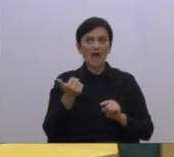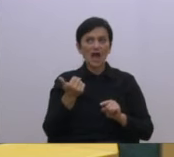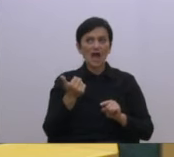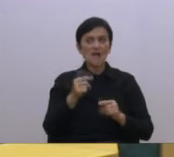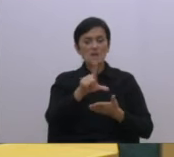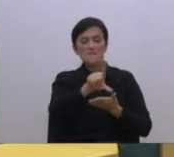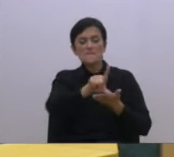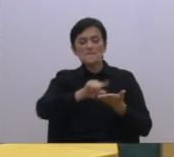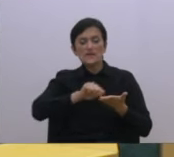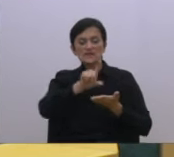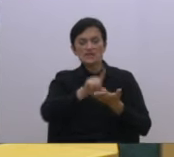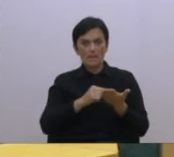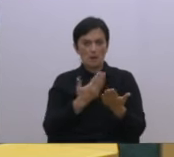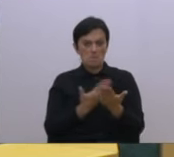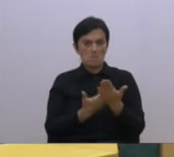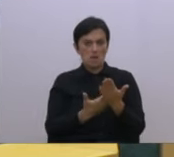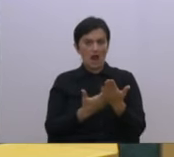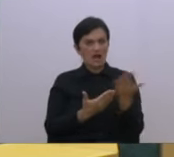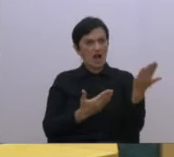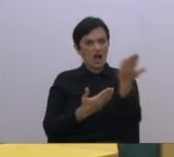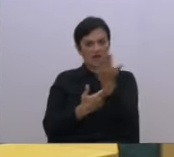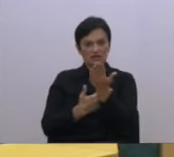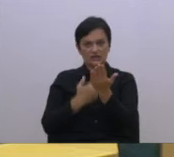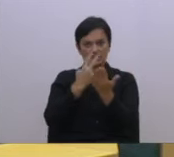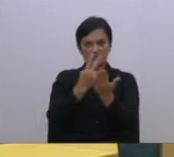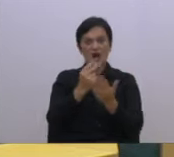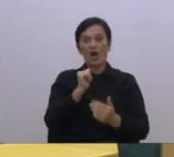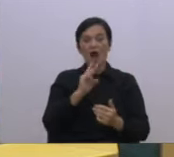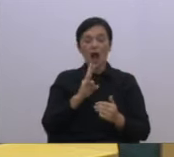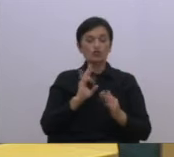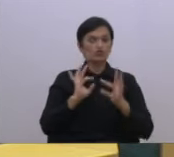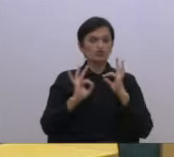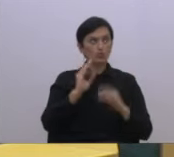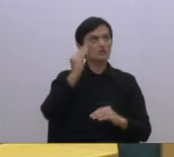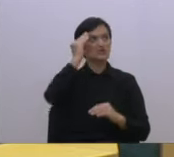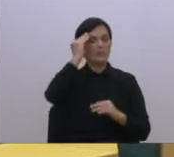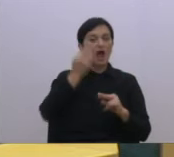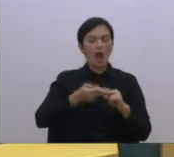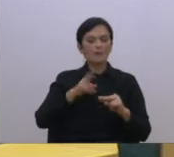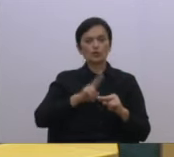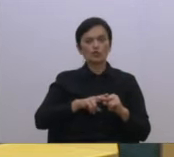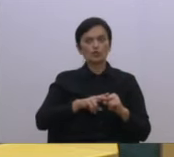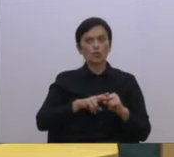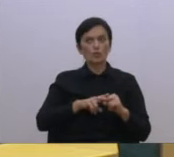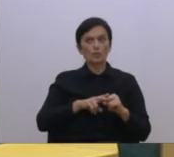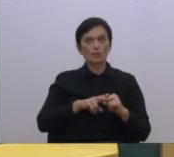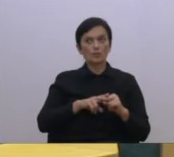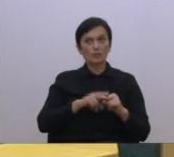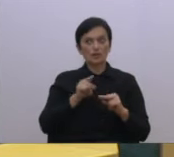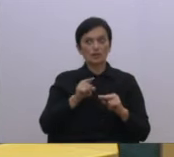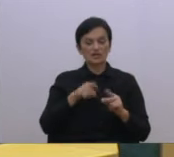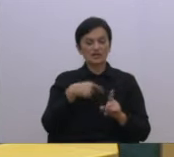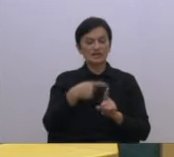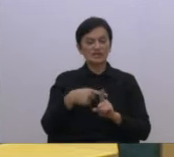მისაბაც მაგალითად წარმოჩენა ან რა ვიცი რაღაც ნორმად წარმოჩენა, ამიტომაც არის ეს ან